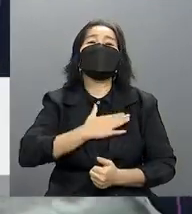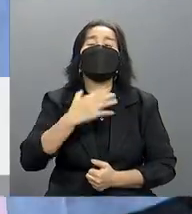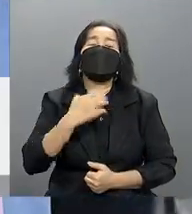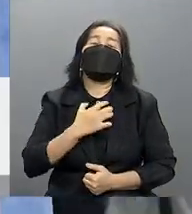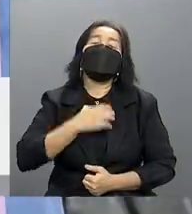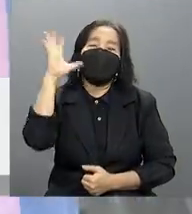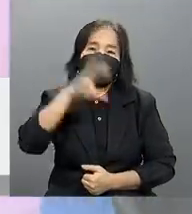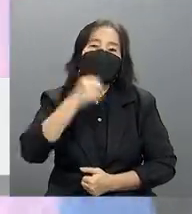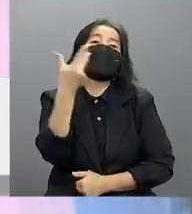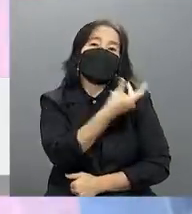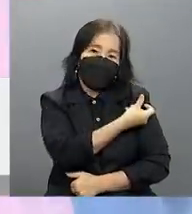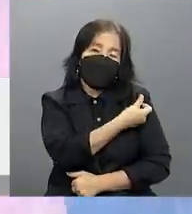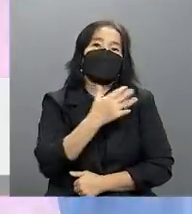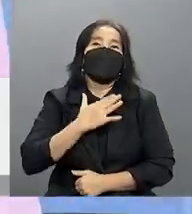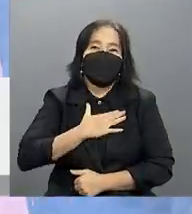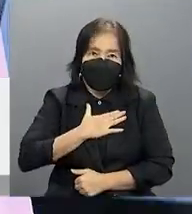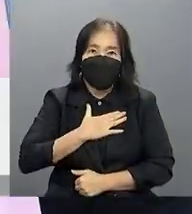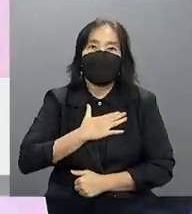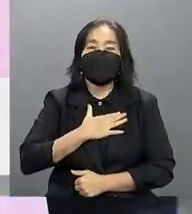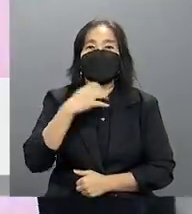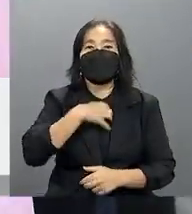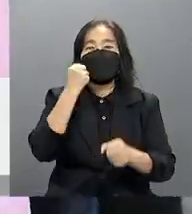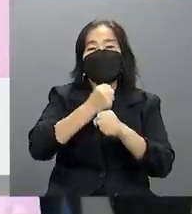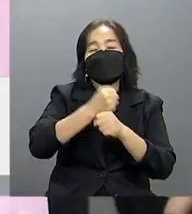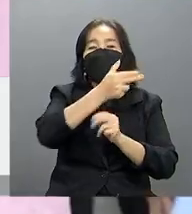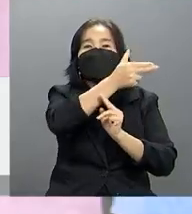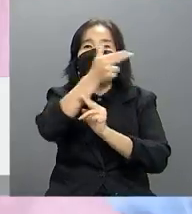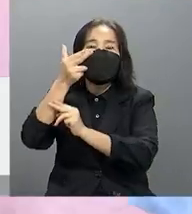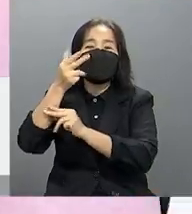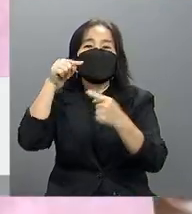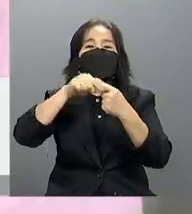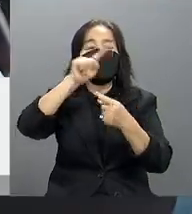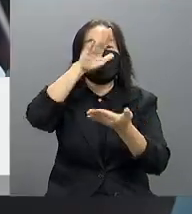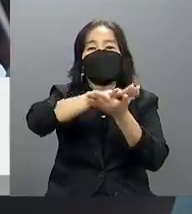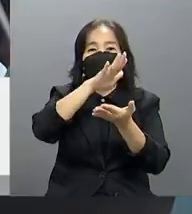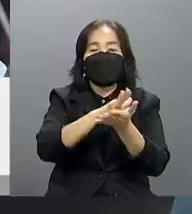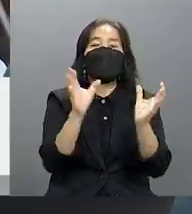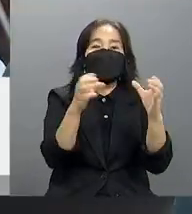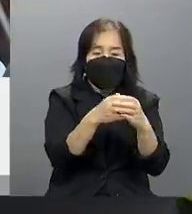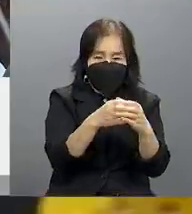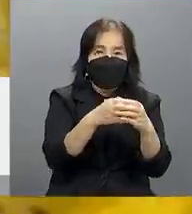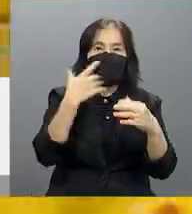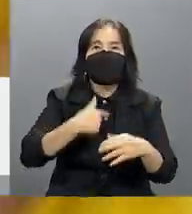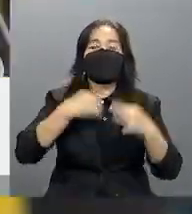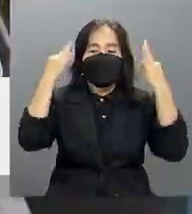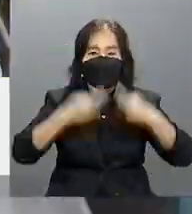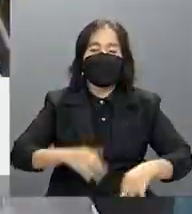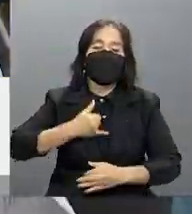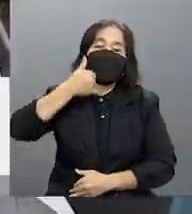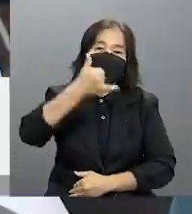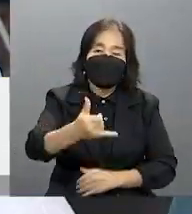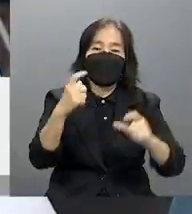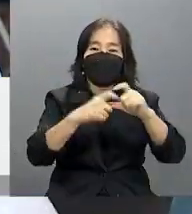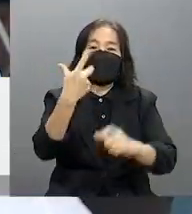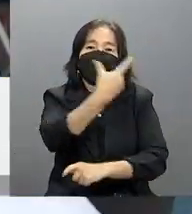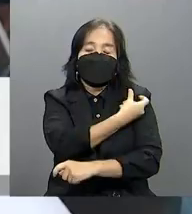ำครีเอทีฟคอนเทนต์สร้างคอนเทนต์ในโรงเรียนกับเพื่อนๆต่อจึงตัดสินใจมาฉีดวัคซีนร่วมกับเพื่อนๆอีกจ